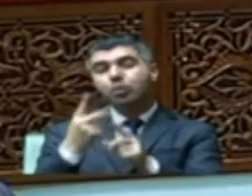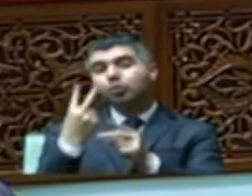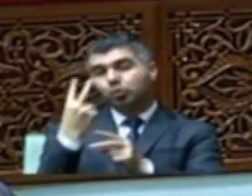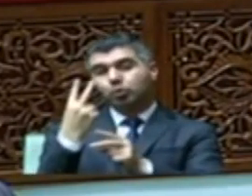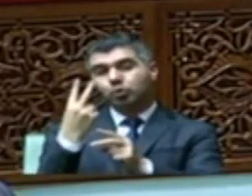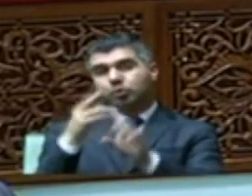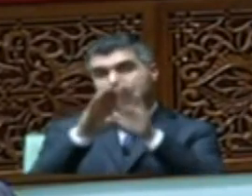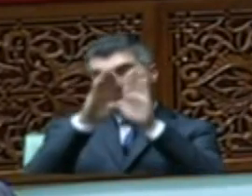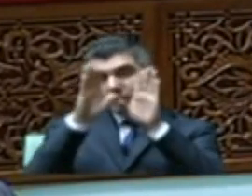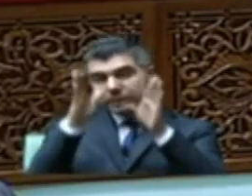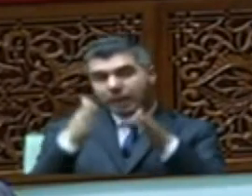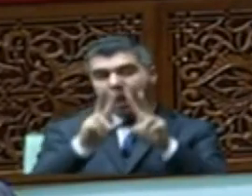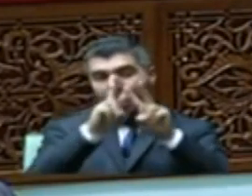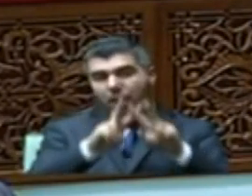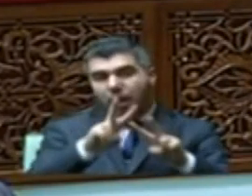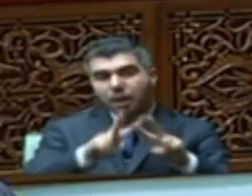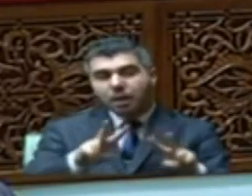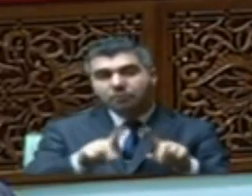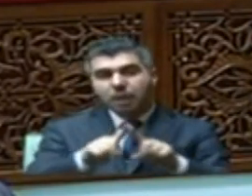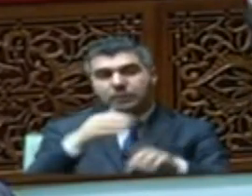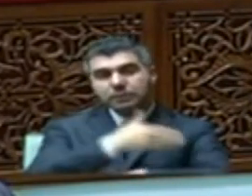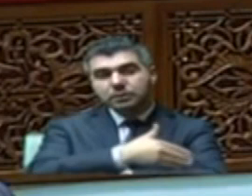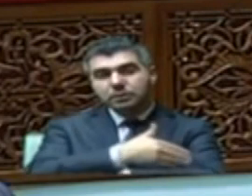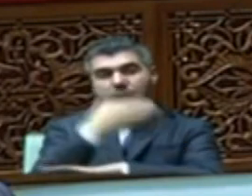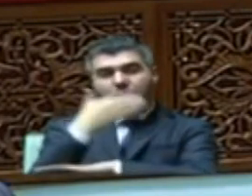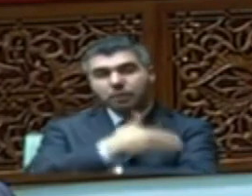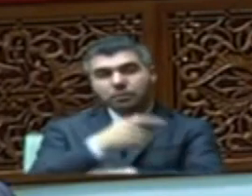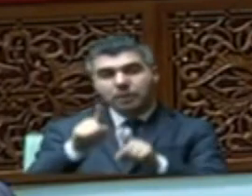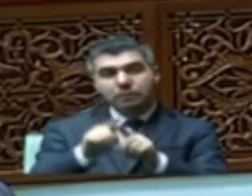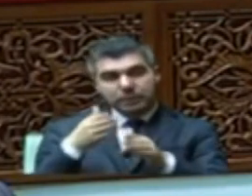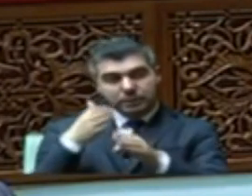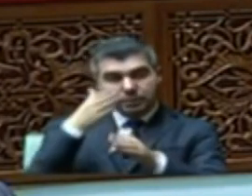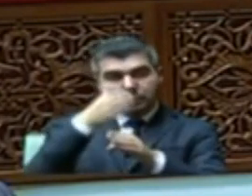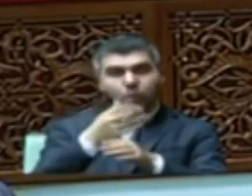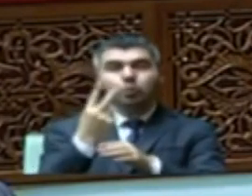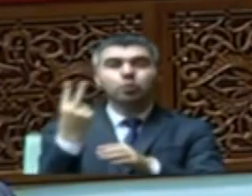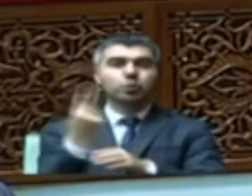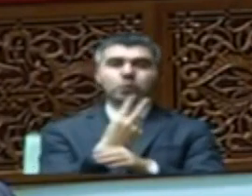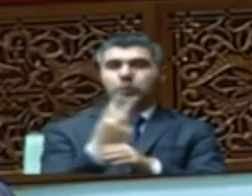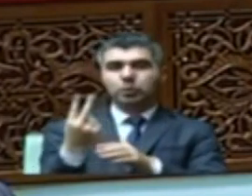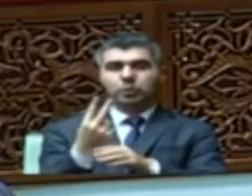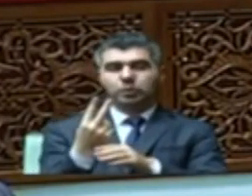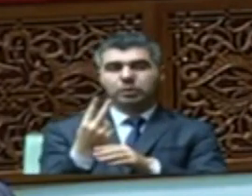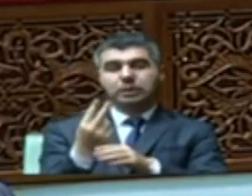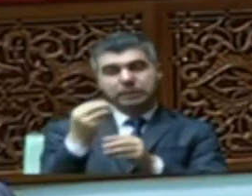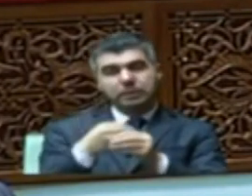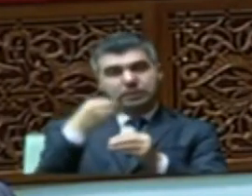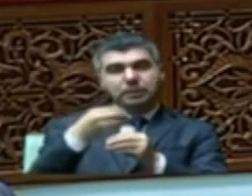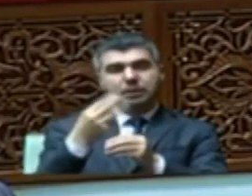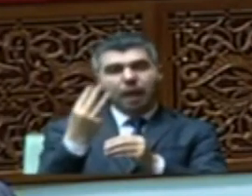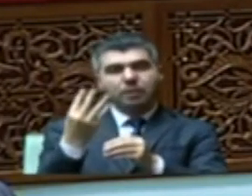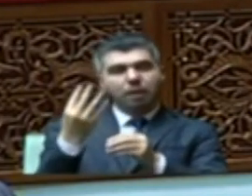كاينين في طنجه، لانه خصو في هذا المعبر ديال طنجه اللي خصو يكون فيه تسهيلات كثيره. ايضا